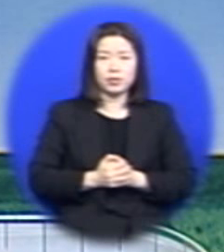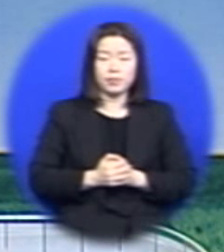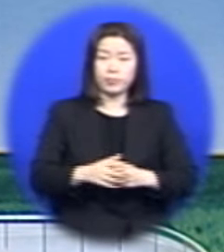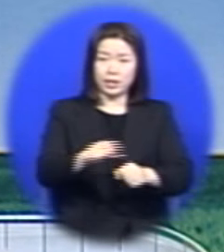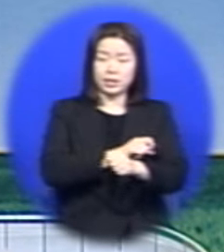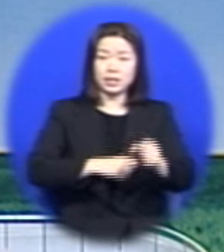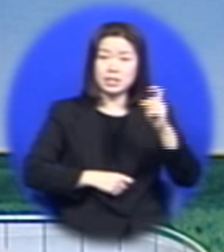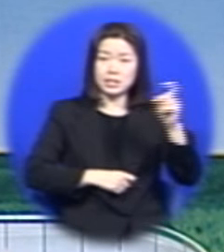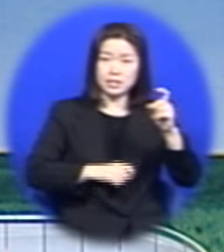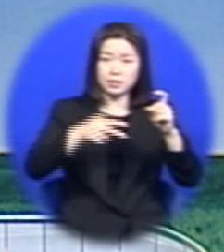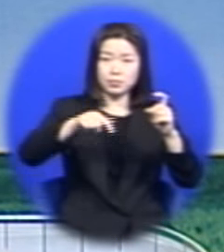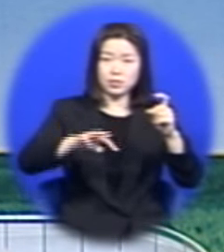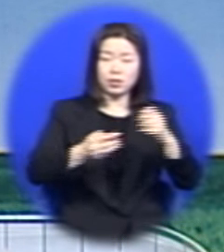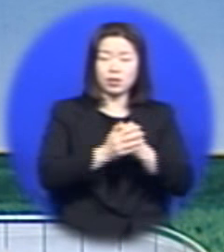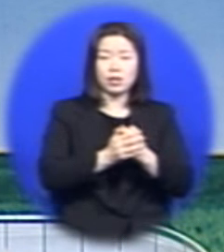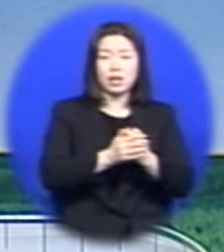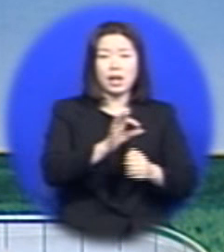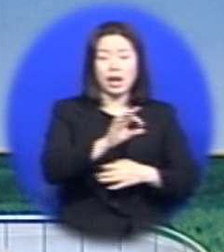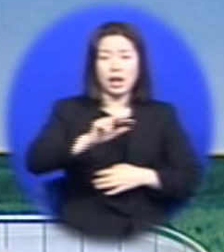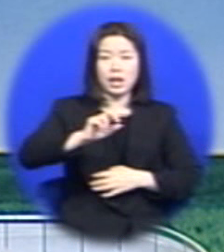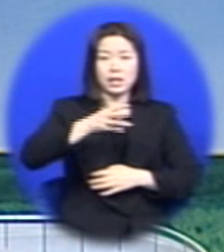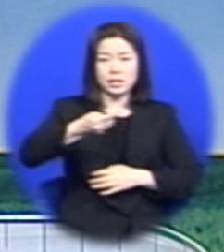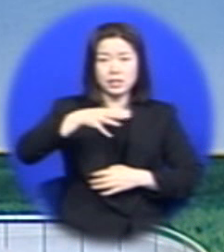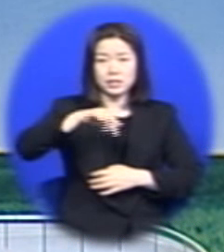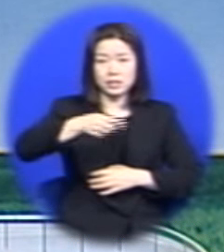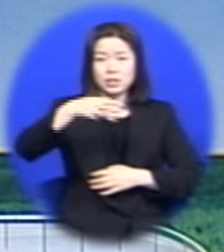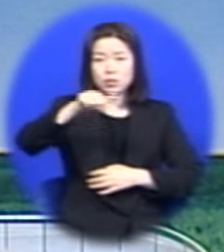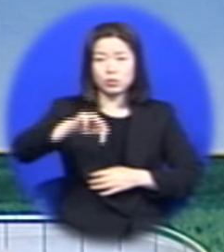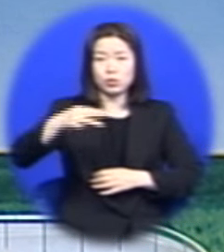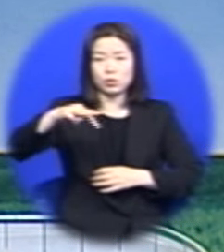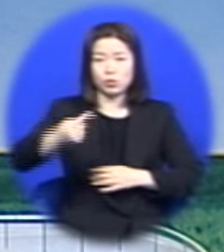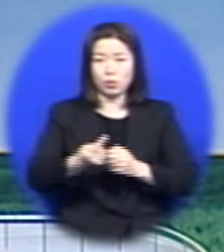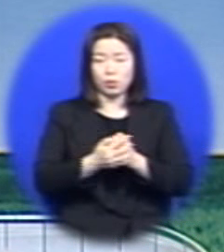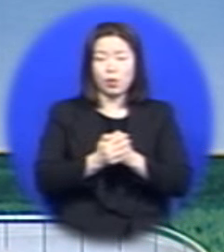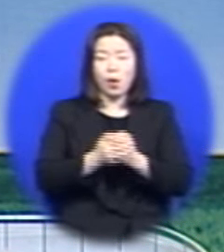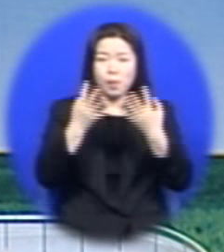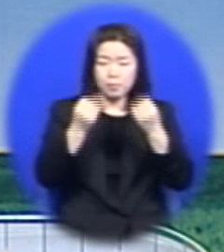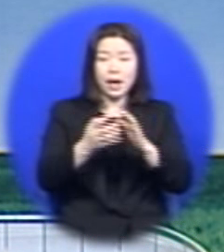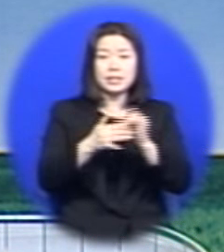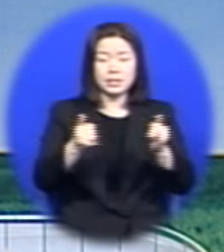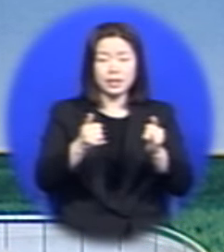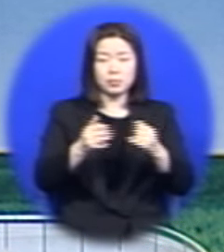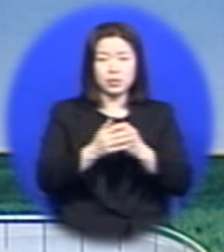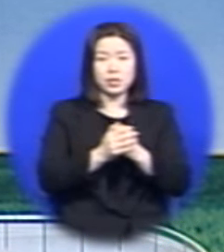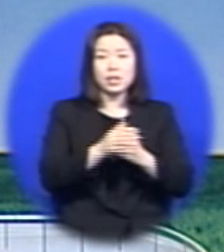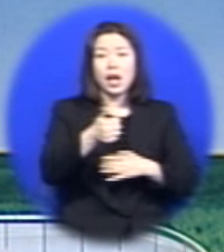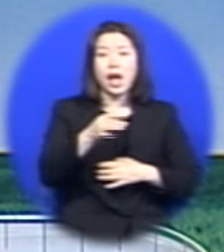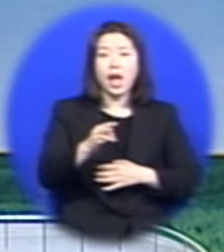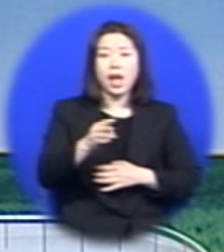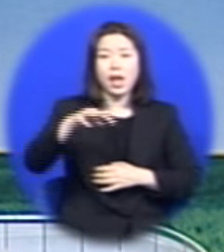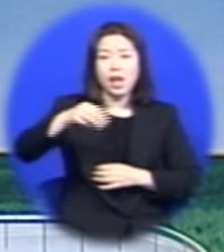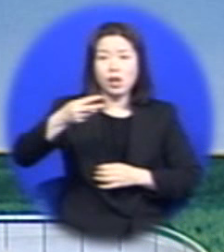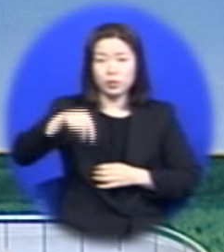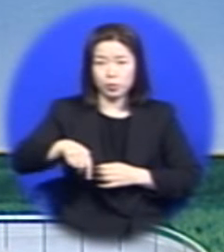특히 10절에 아리스도블로라고 하는 사람은 많은 학자들이 헤롯 대왕의 손자 그